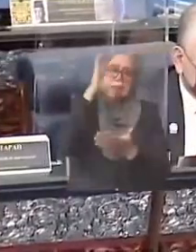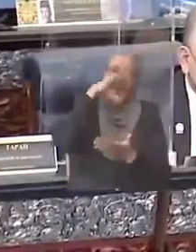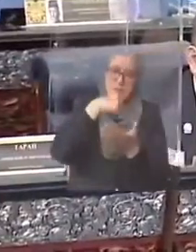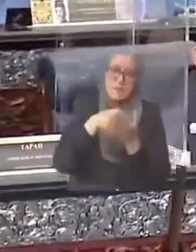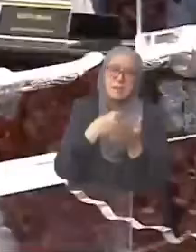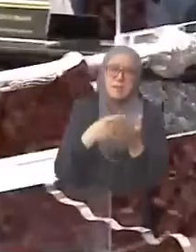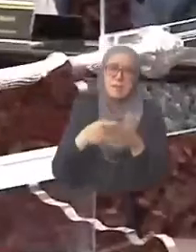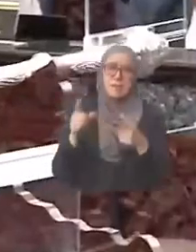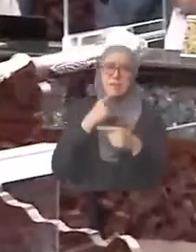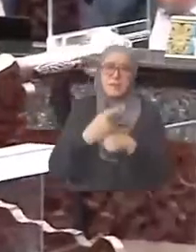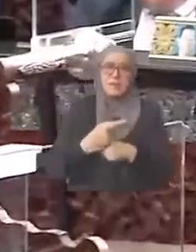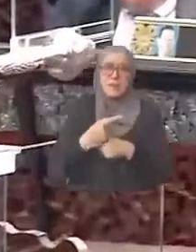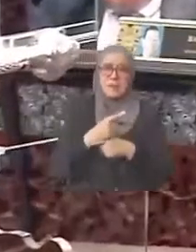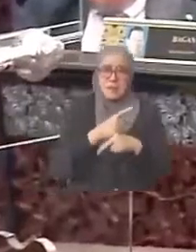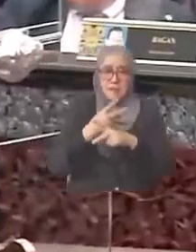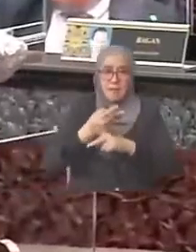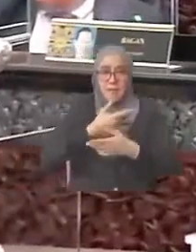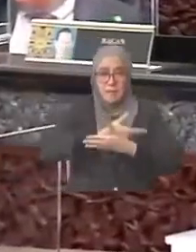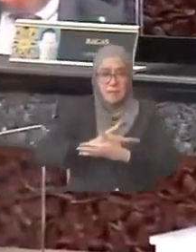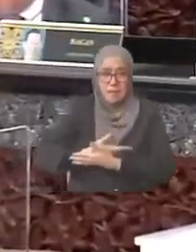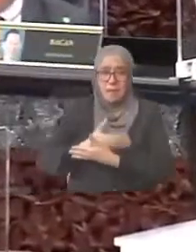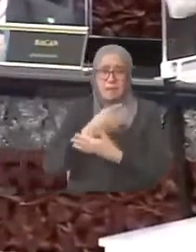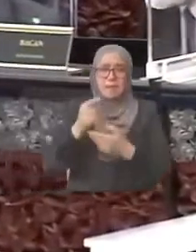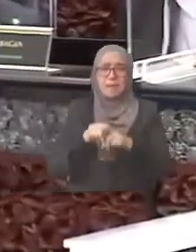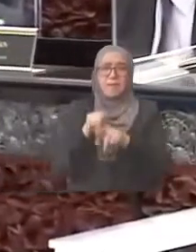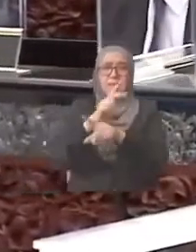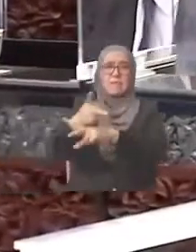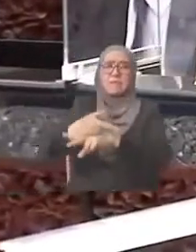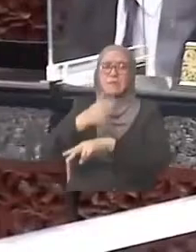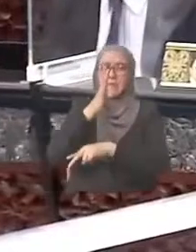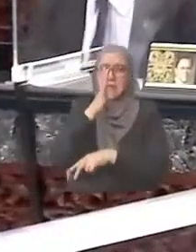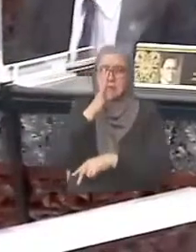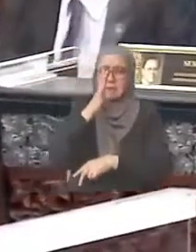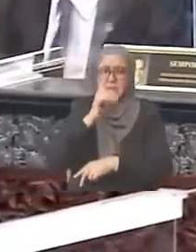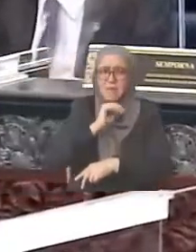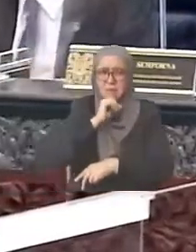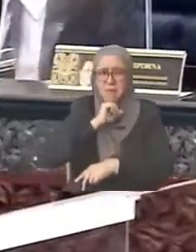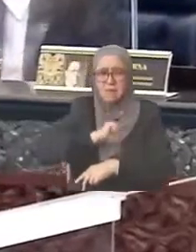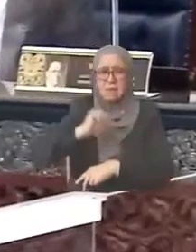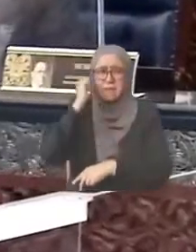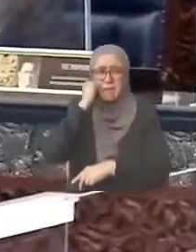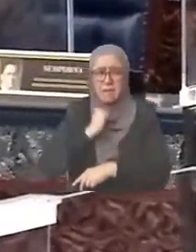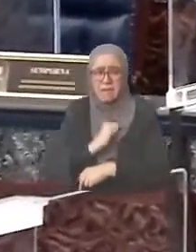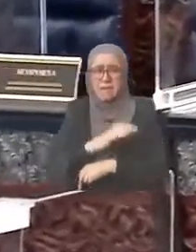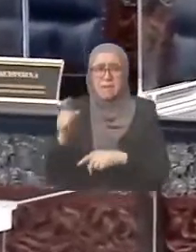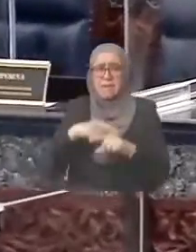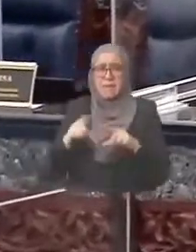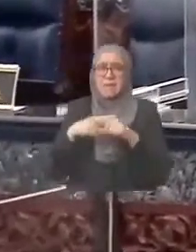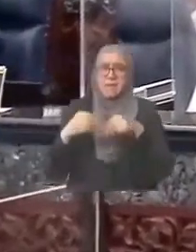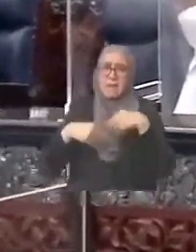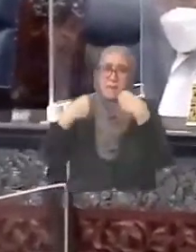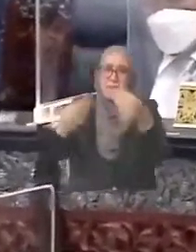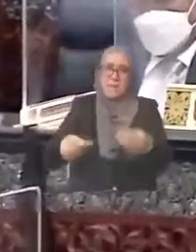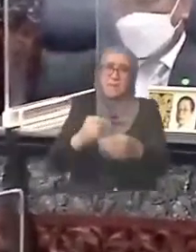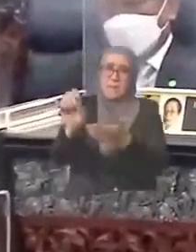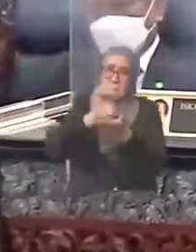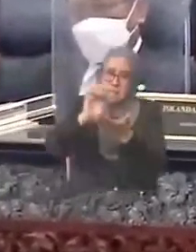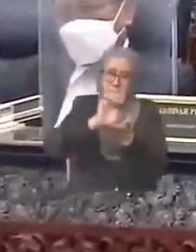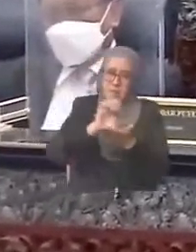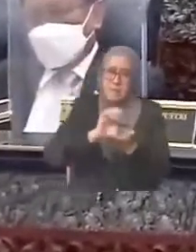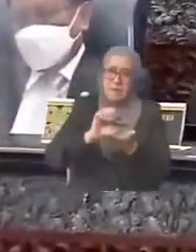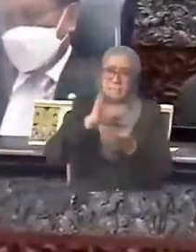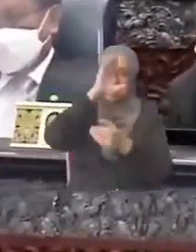menjaga ibunya yang sudah tua sepanjang tempoh Mencari peluang kerja baru beliau telah diberikan Ellen mencari kerja tambahan